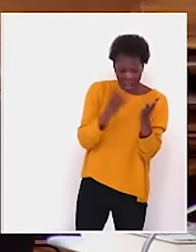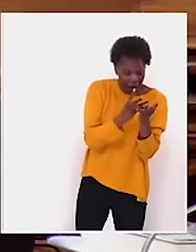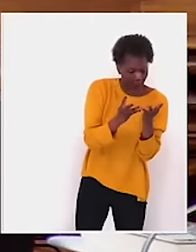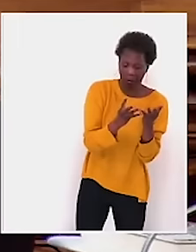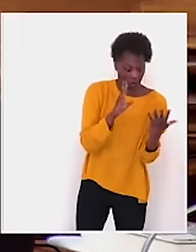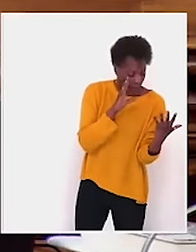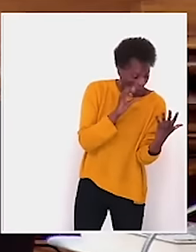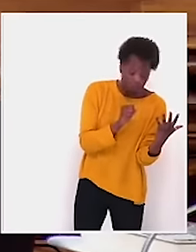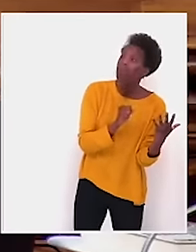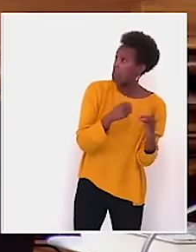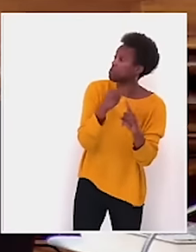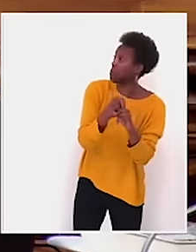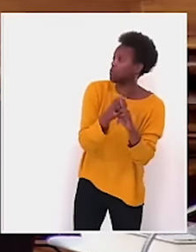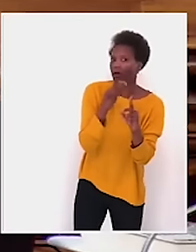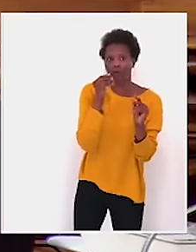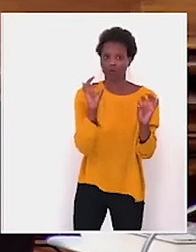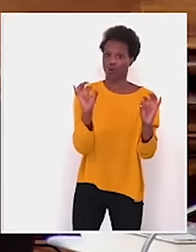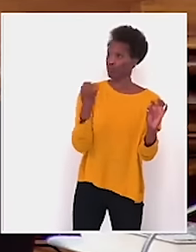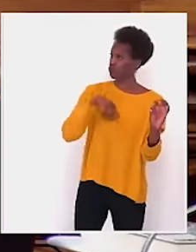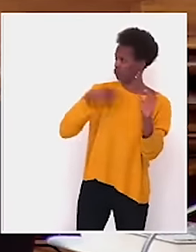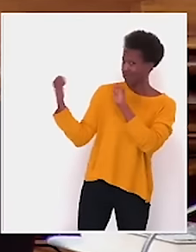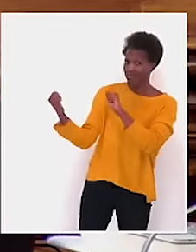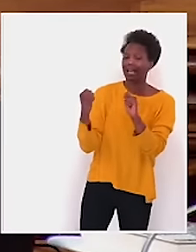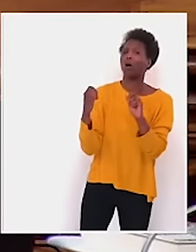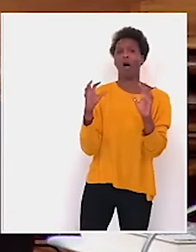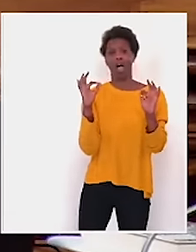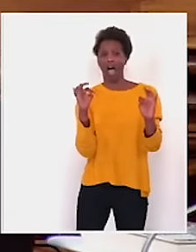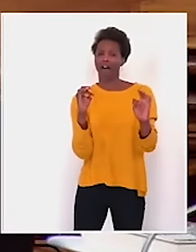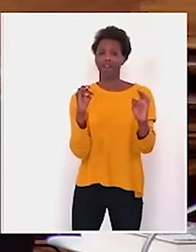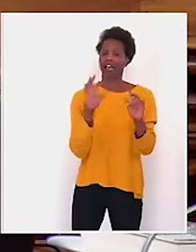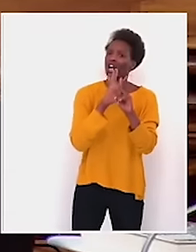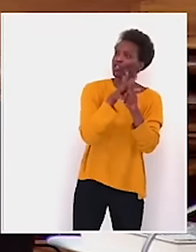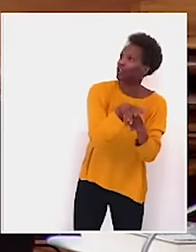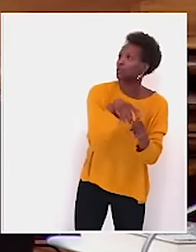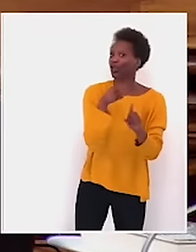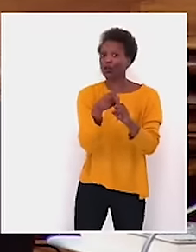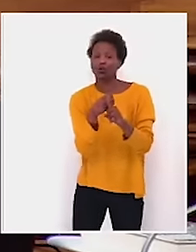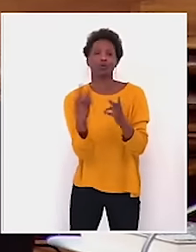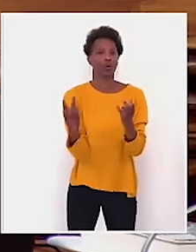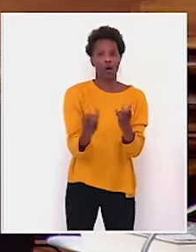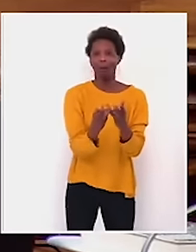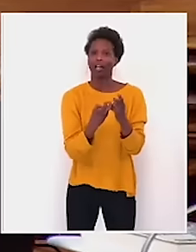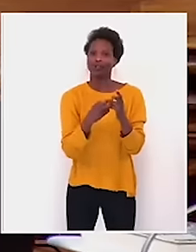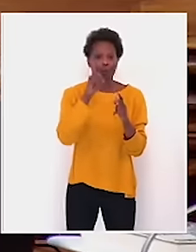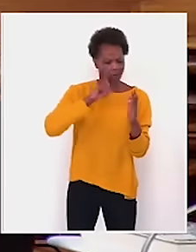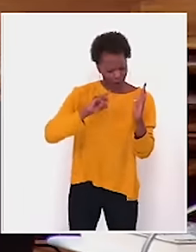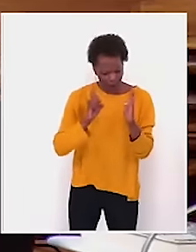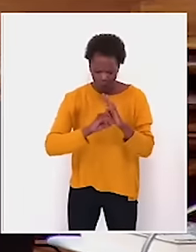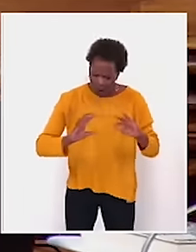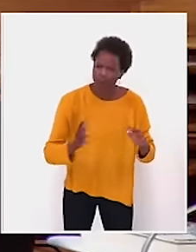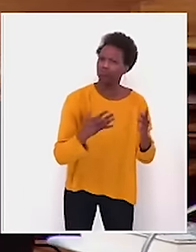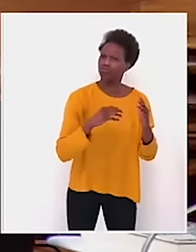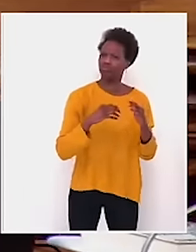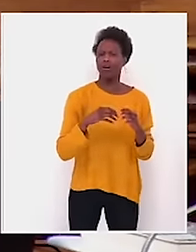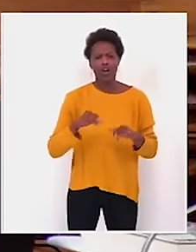ou qui sont défendues, elles sont, nous on les partage. C'est les luttes contre les discriminations, notamment la défense des droits des femmes, c'est la défense